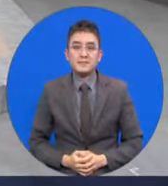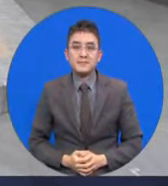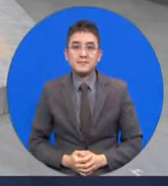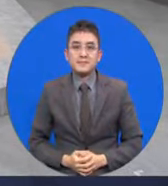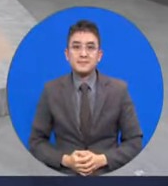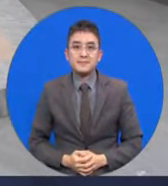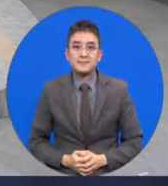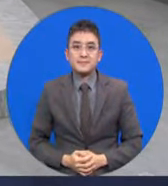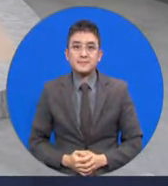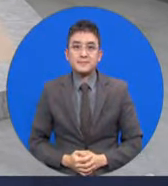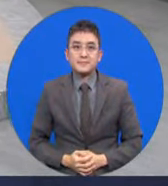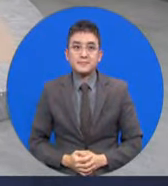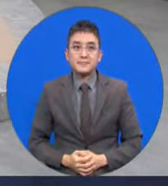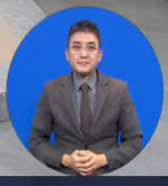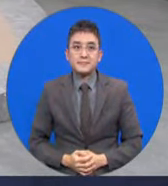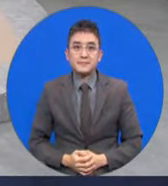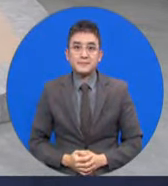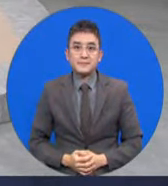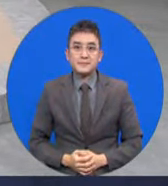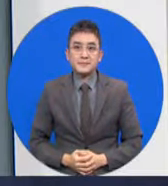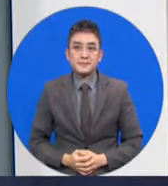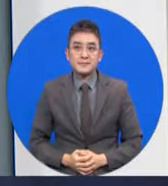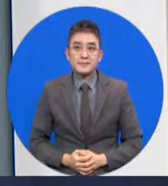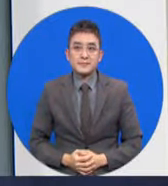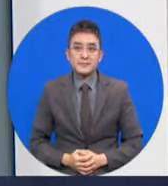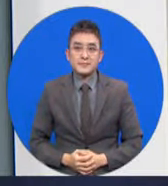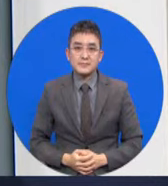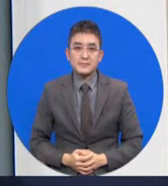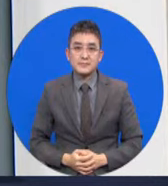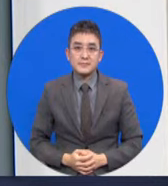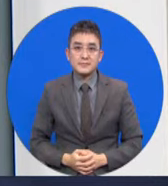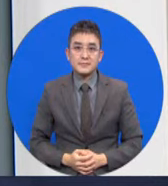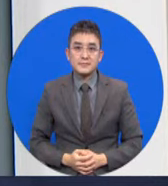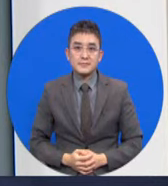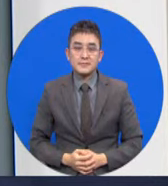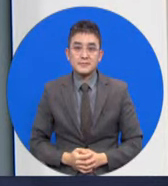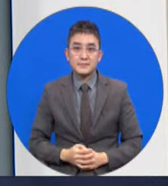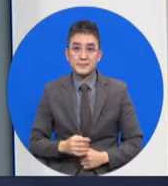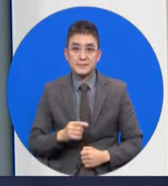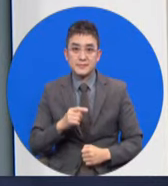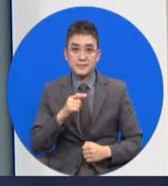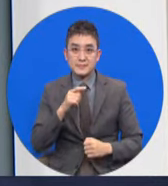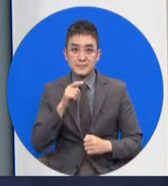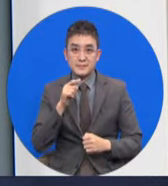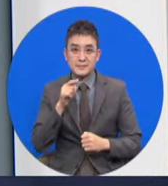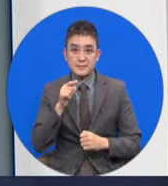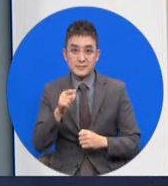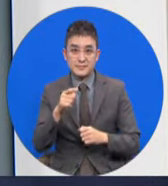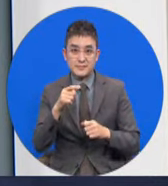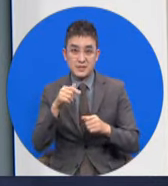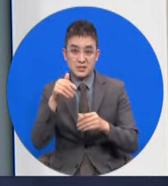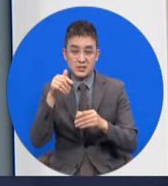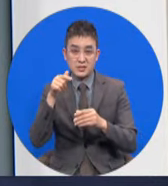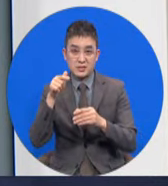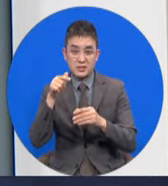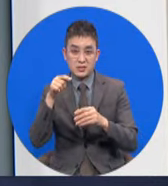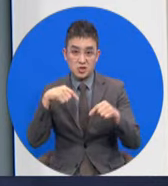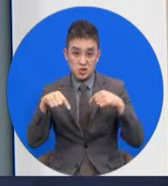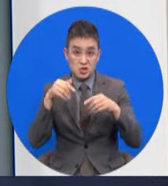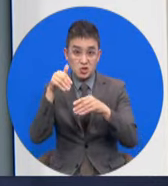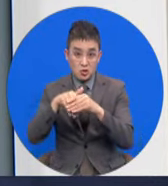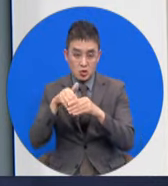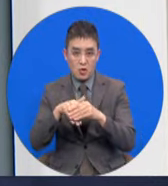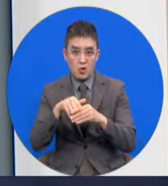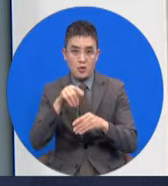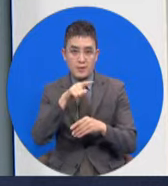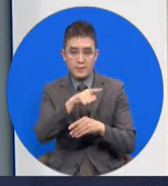류의 선거, 이런 류의 민주주의를 이제 비토크라시라고 합니다. 비토, 무조건 상대방에 대해서 거부하고 부정적인